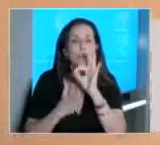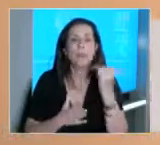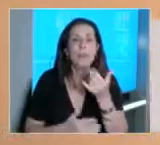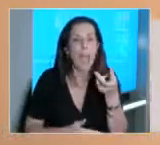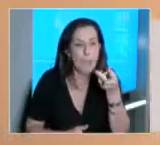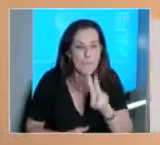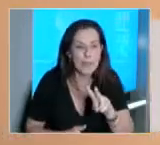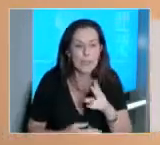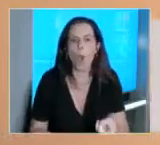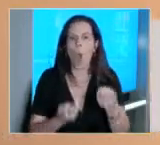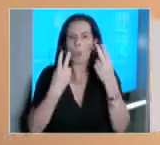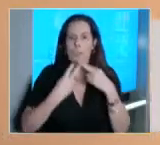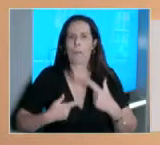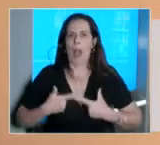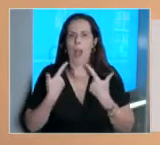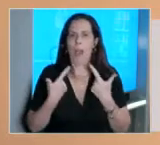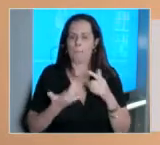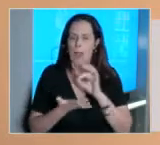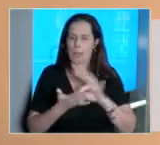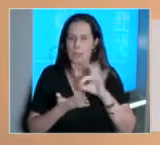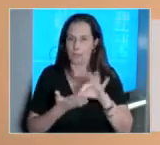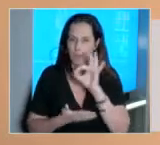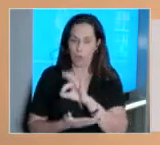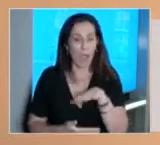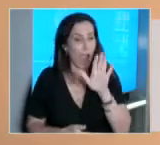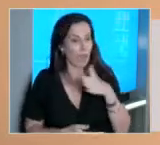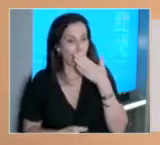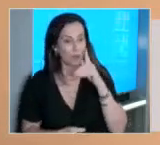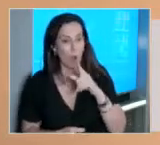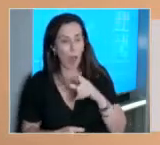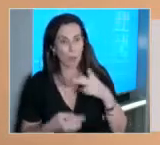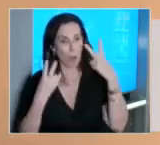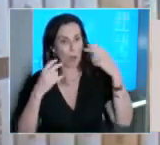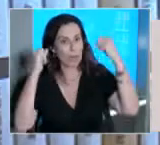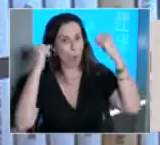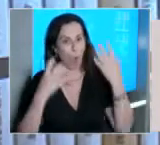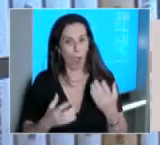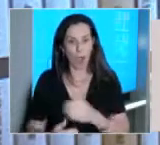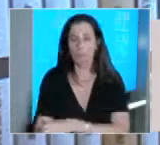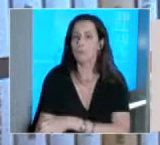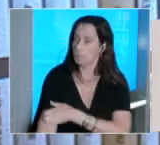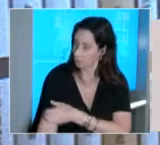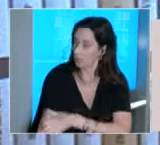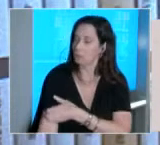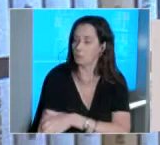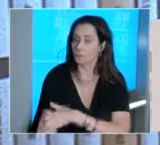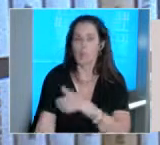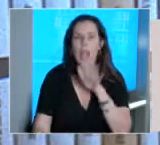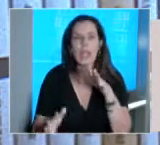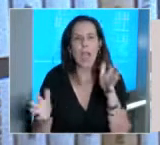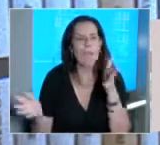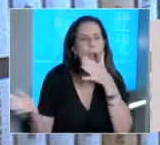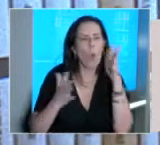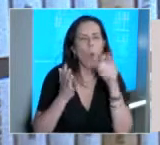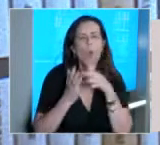עוז ביצירה. תמיד, תמיד. גם ירושלים היא גיבורה כאן, נכון? היא גיבורה בספר. גם הרוחות רפאים של